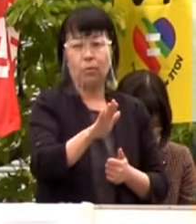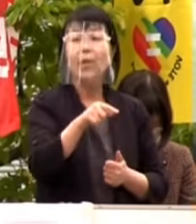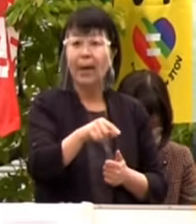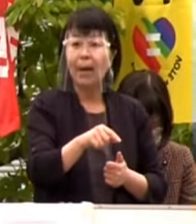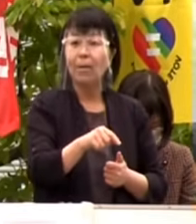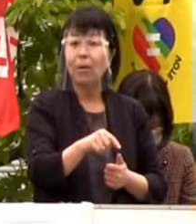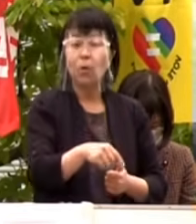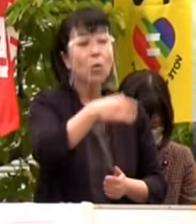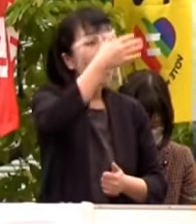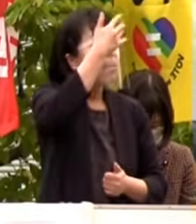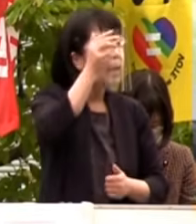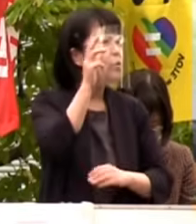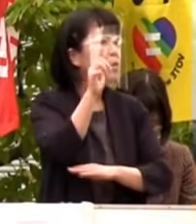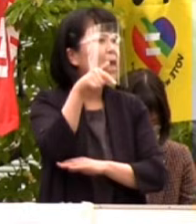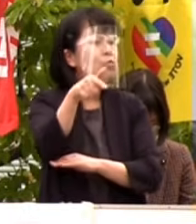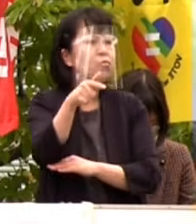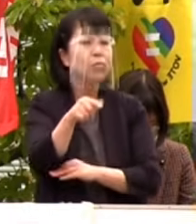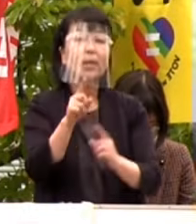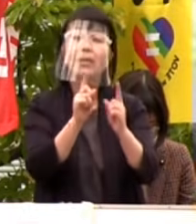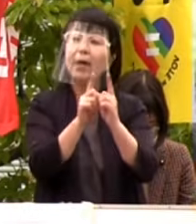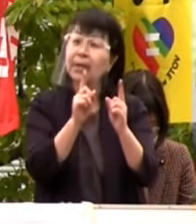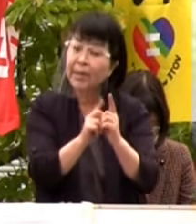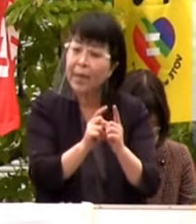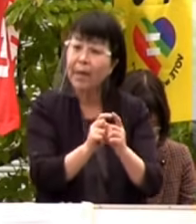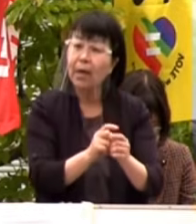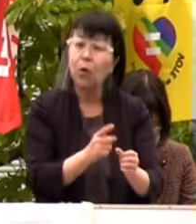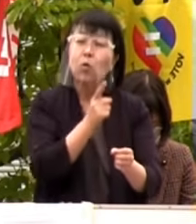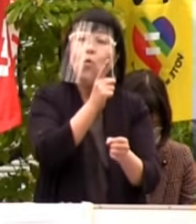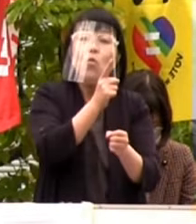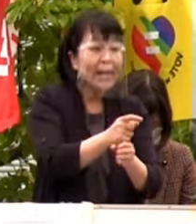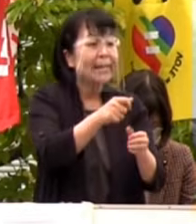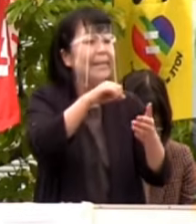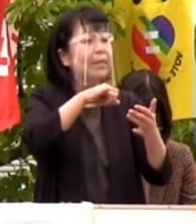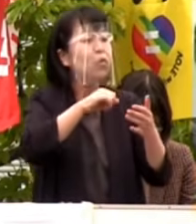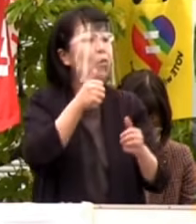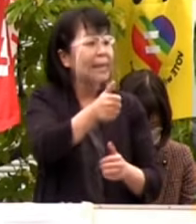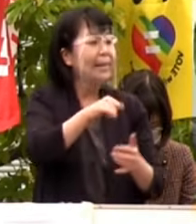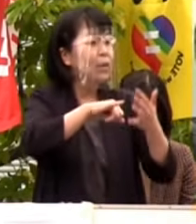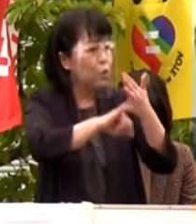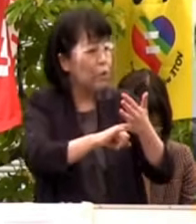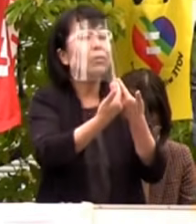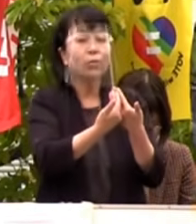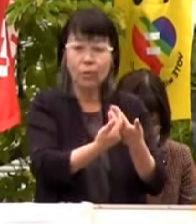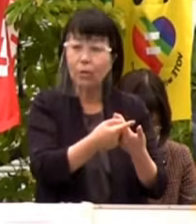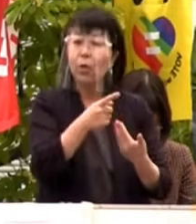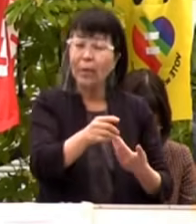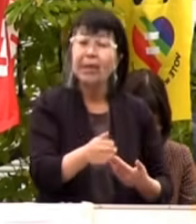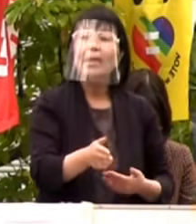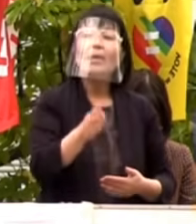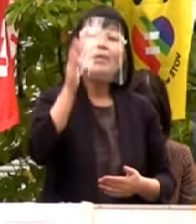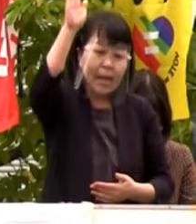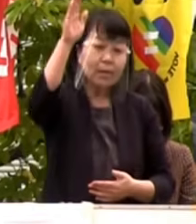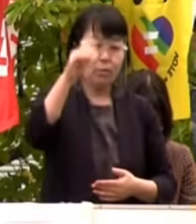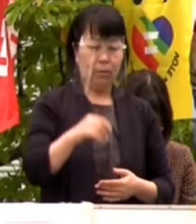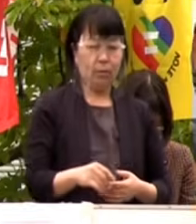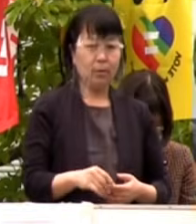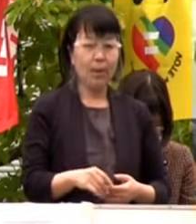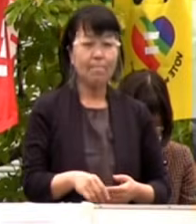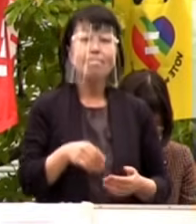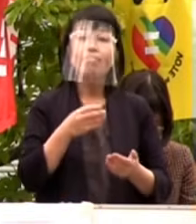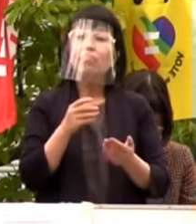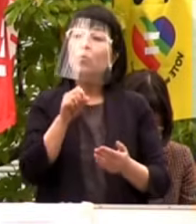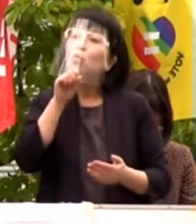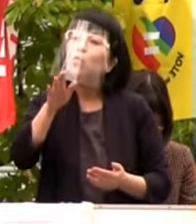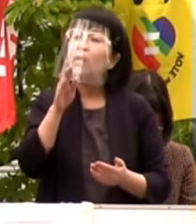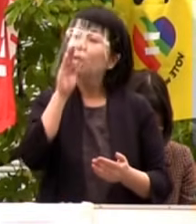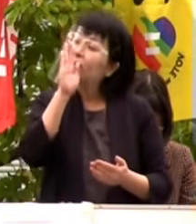して核兵器禁止条約に反対する態度を改めて賛成をきちんと言いなさいということを求める